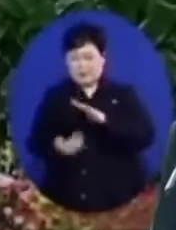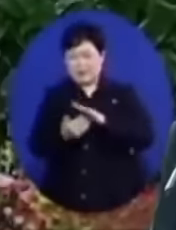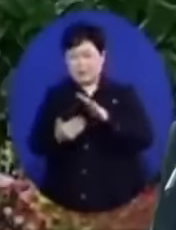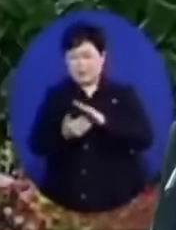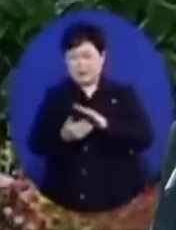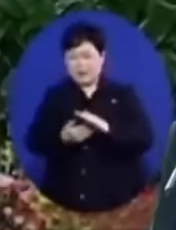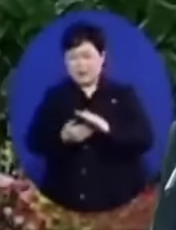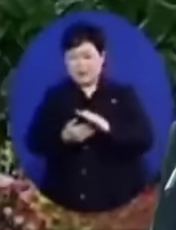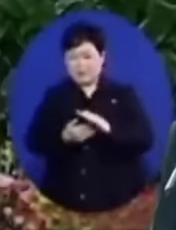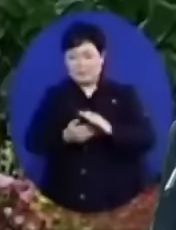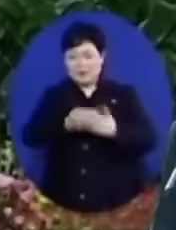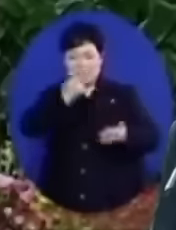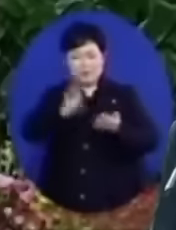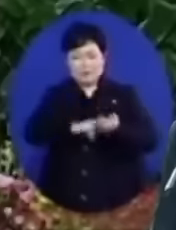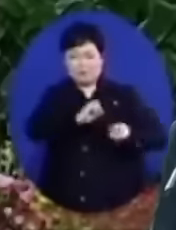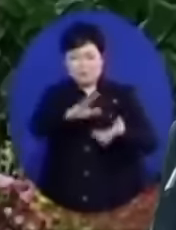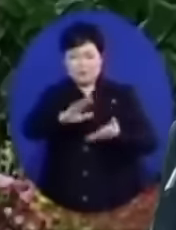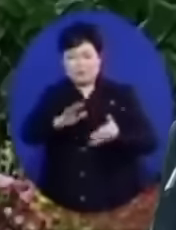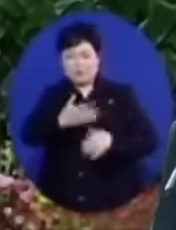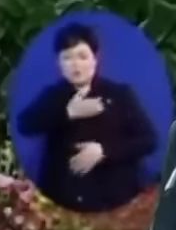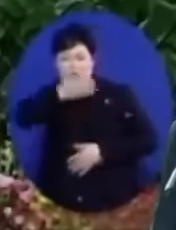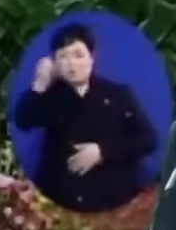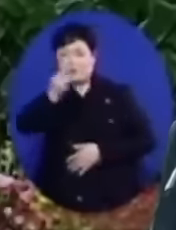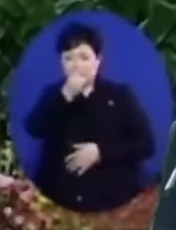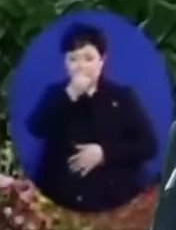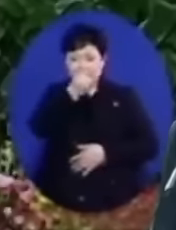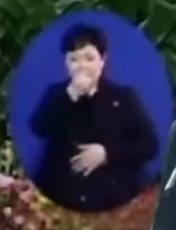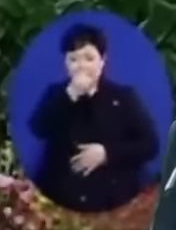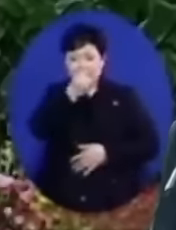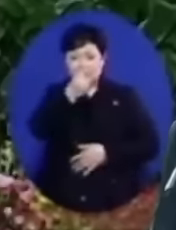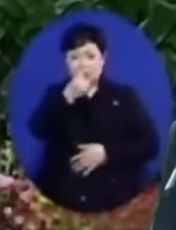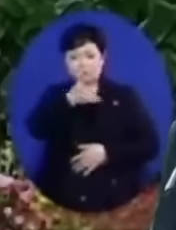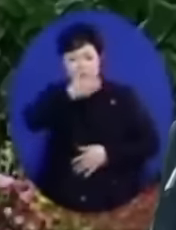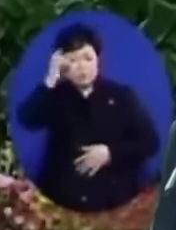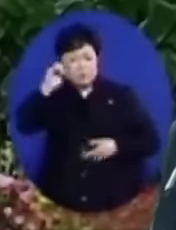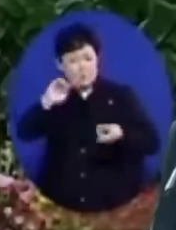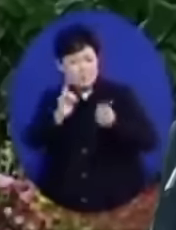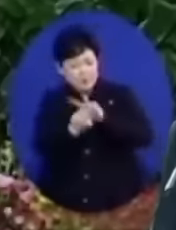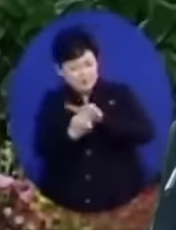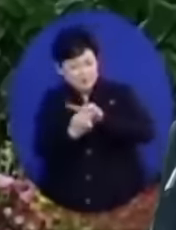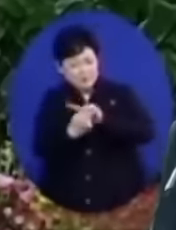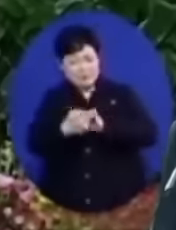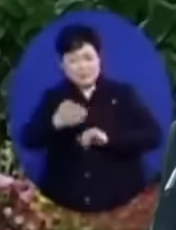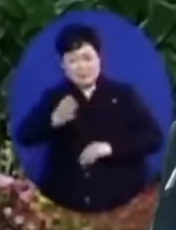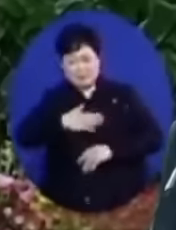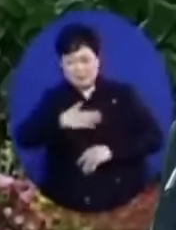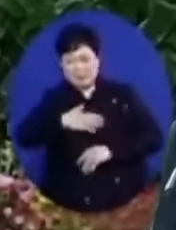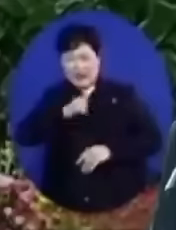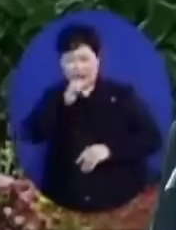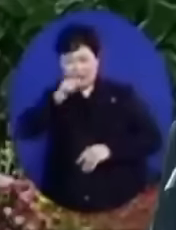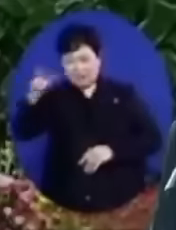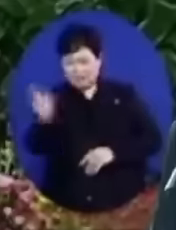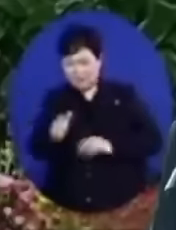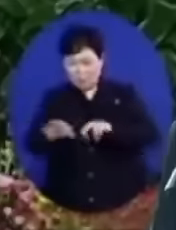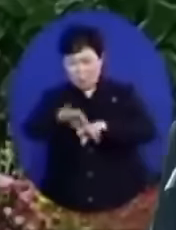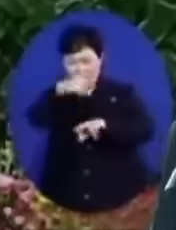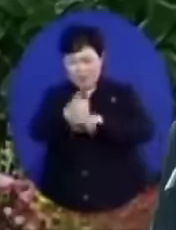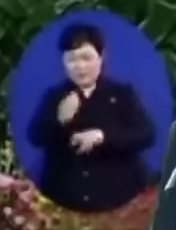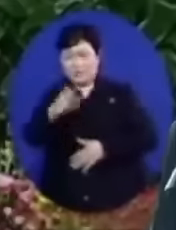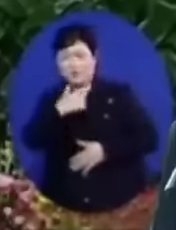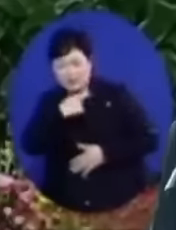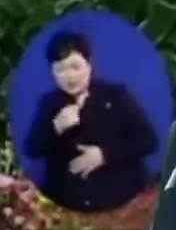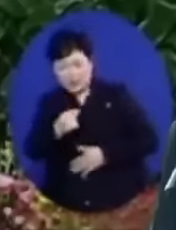있었습니다. 어느 날 나는 강철의 손을 대기 시작했습니다. 그리고 내 꿈은 강철 왕이 되는 것이었습니다. 그리고 나는 그 꿈을